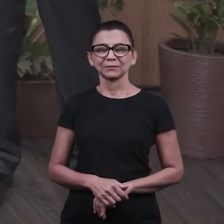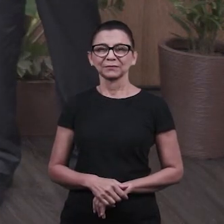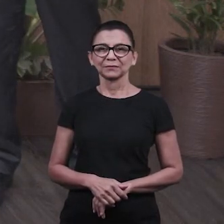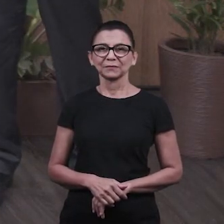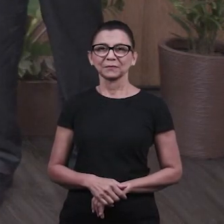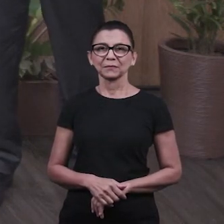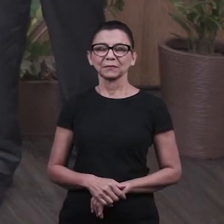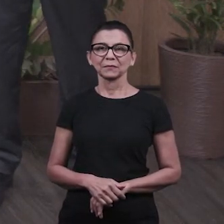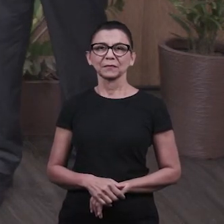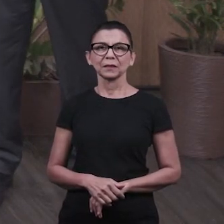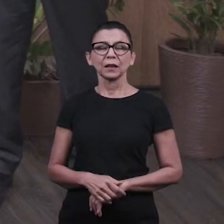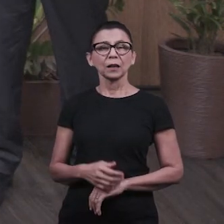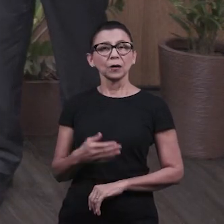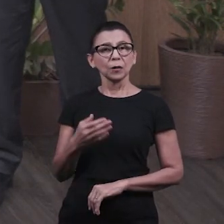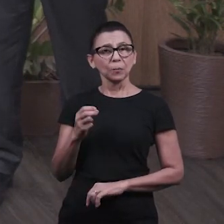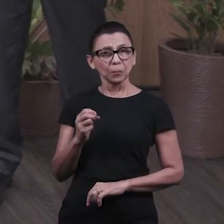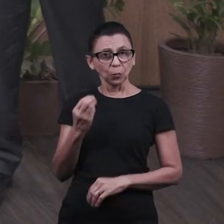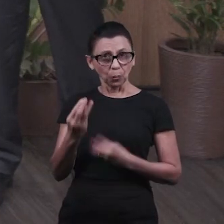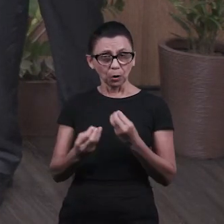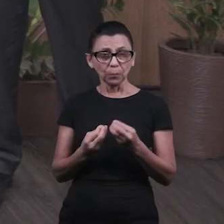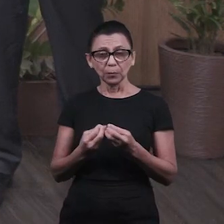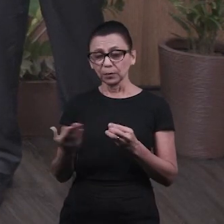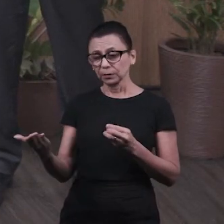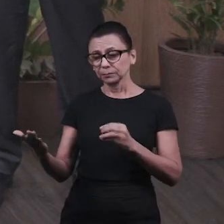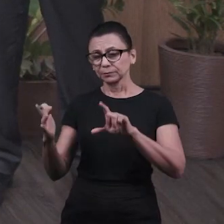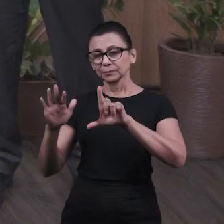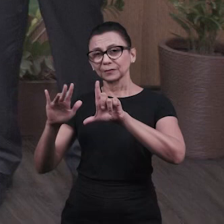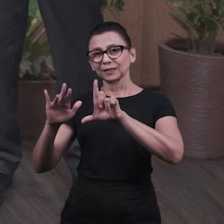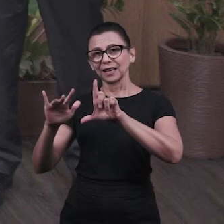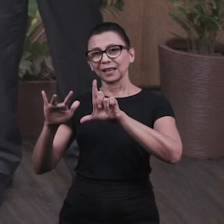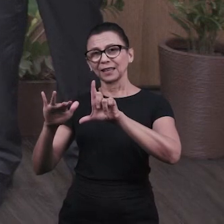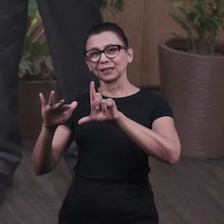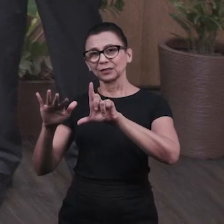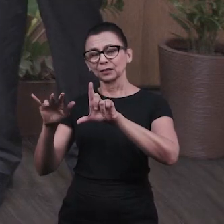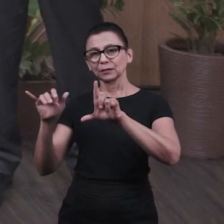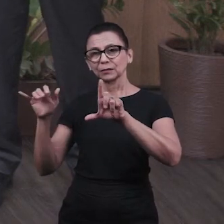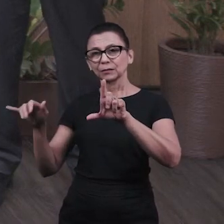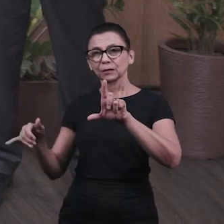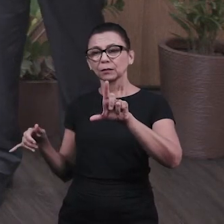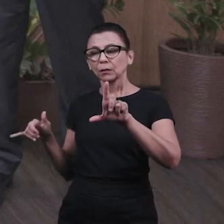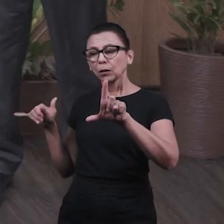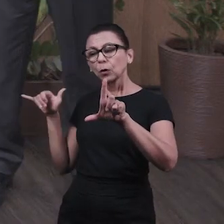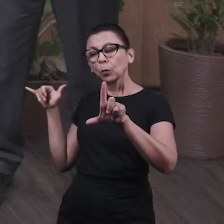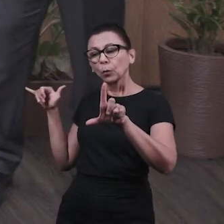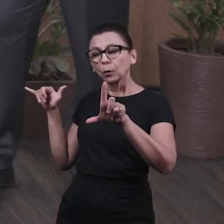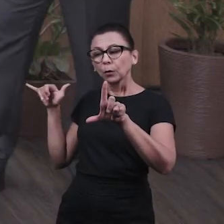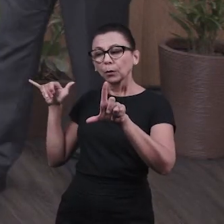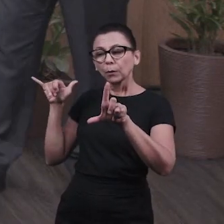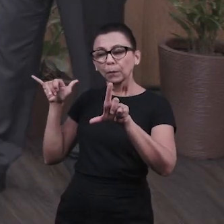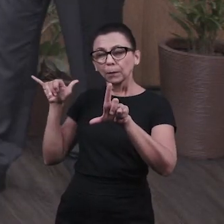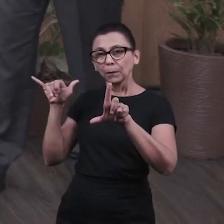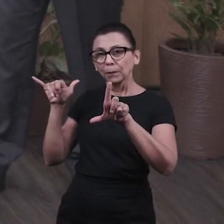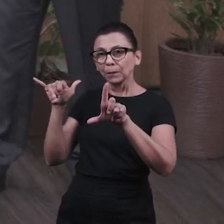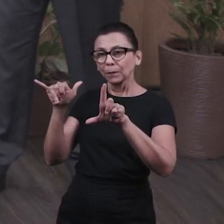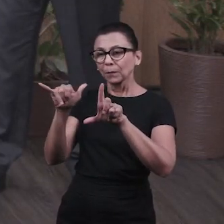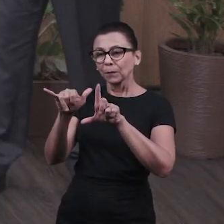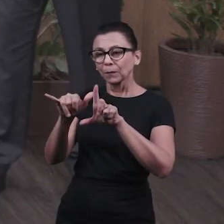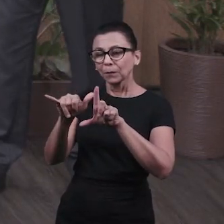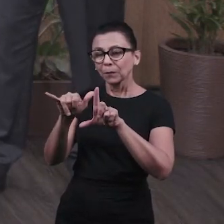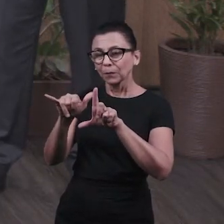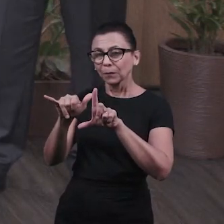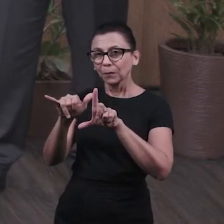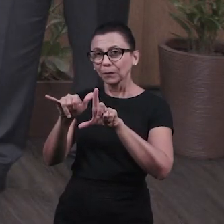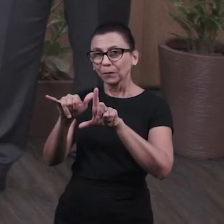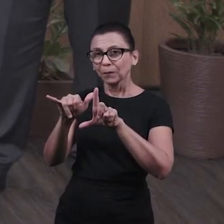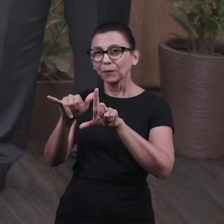fait à travers un QR code qui est à l'écran. Vous pouvez projeter l'appareil photo de votre smartphone. Vous